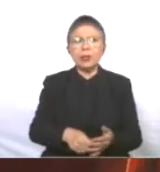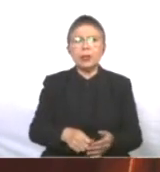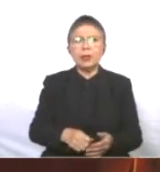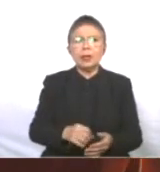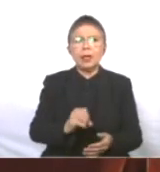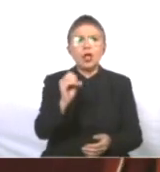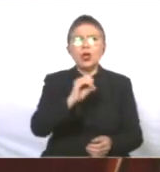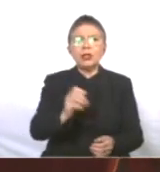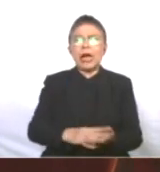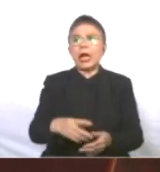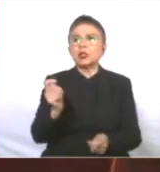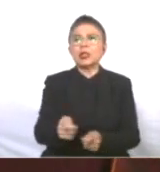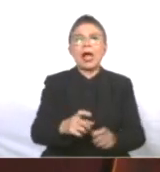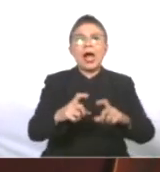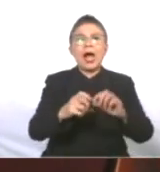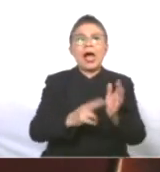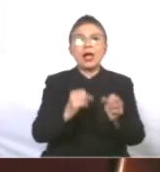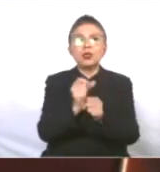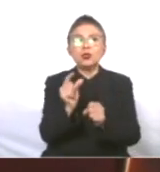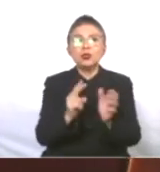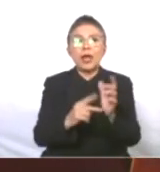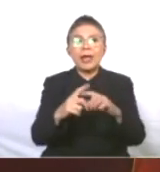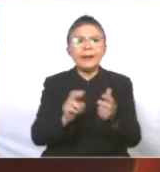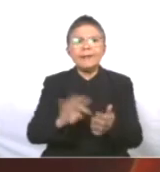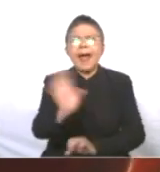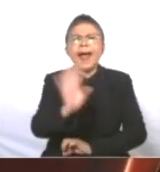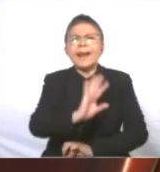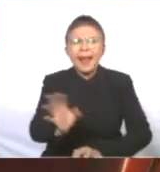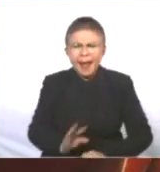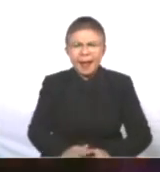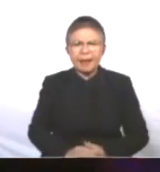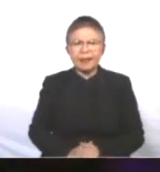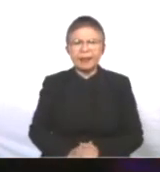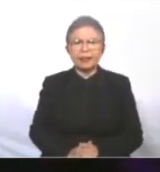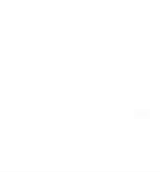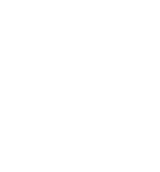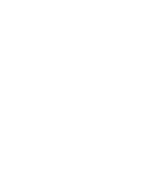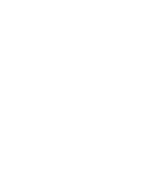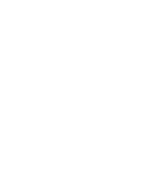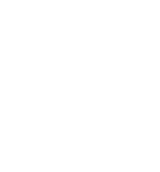Tanpa agunan. Enggak ada yang memberatkan, Pak. Terima kasih. Baik. Baik.